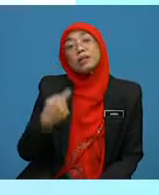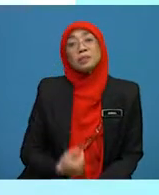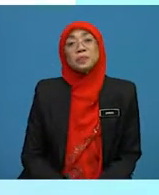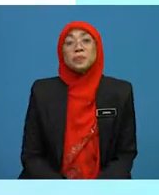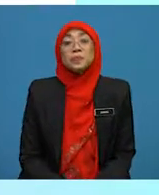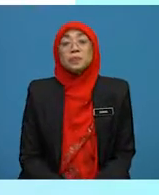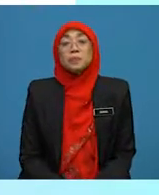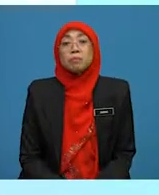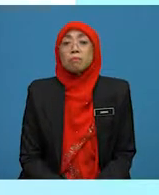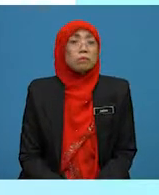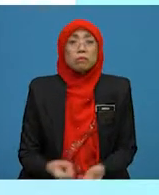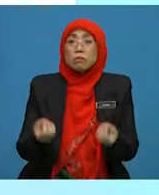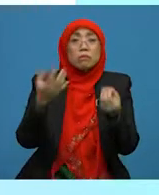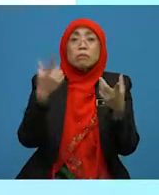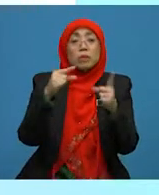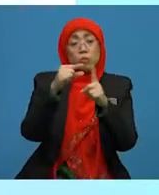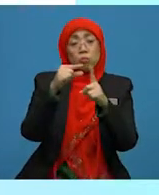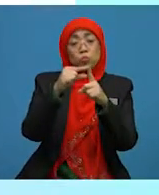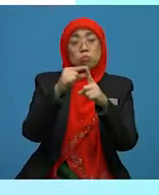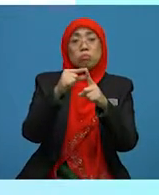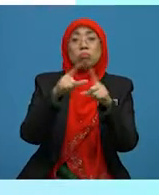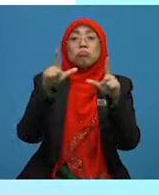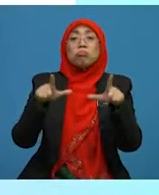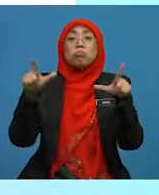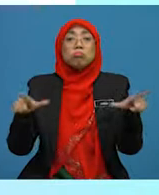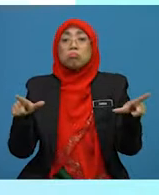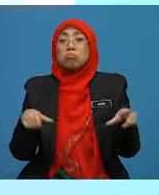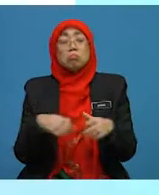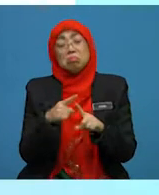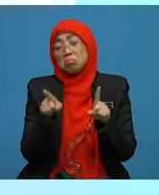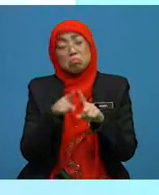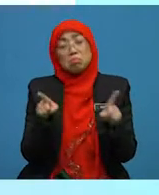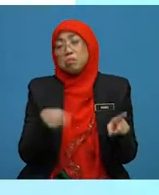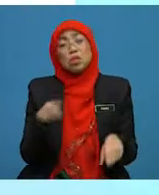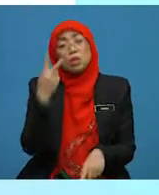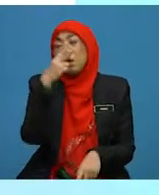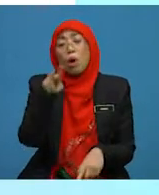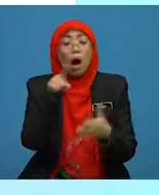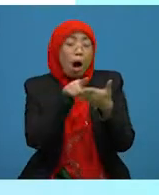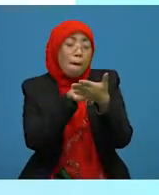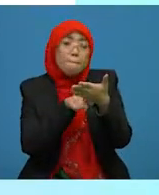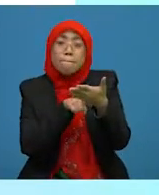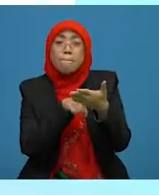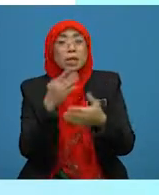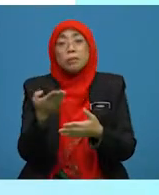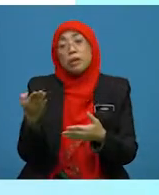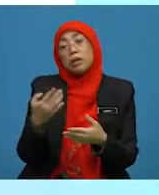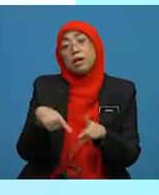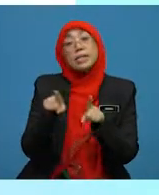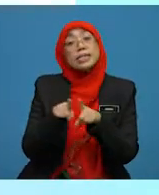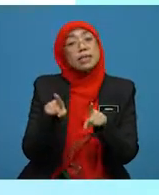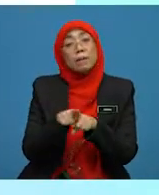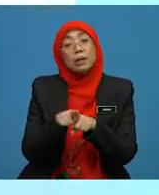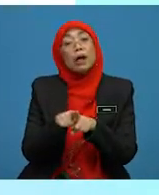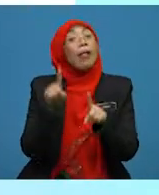Perkataan yang berbeza-beza digunakan untuk merujuk kepada benda atau objek yang sama dalam bahasa